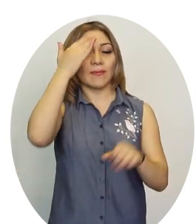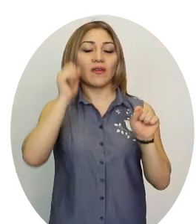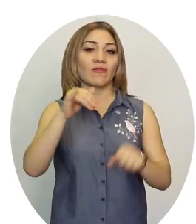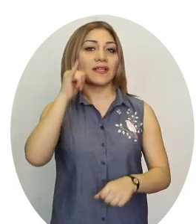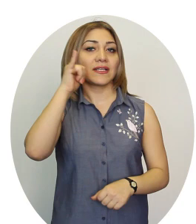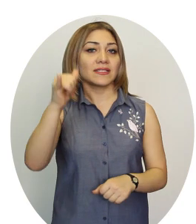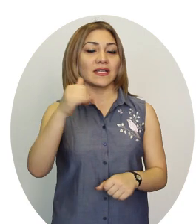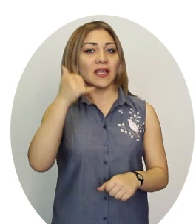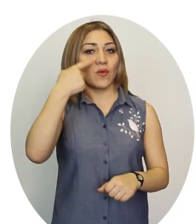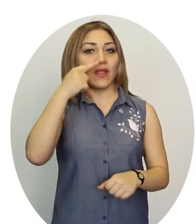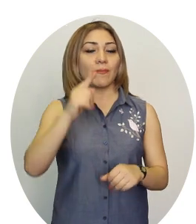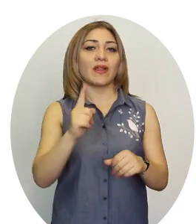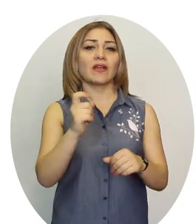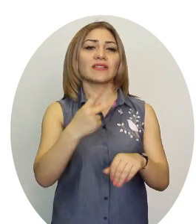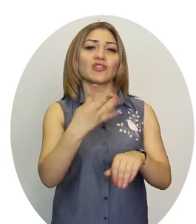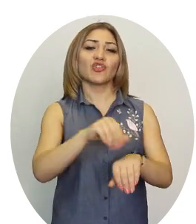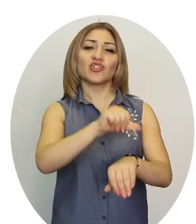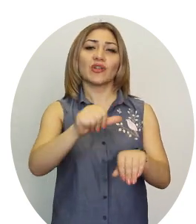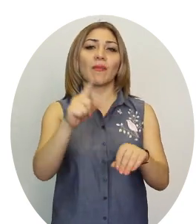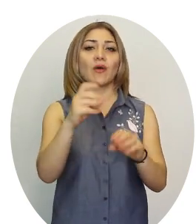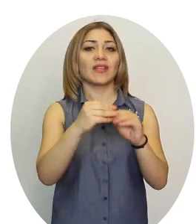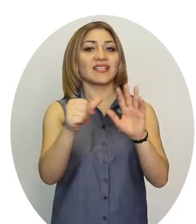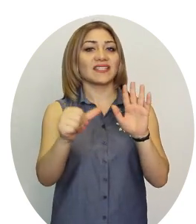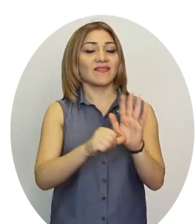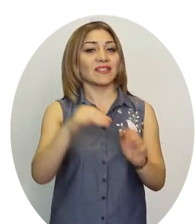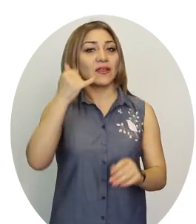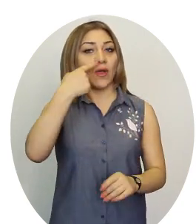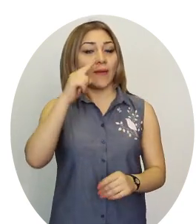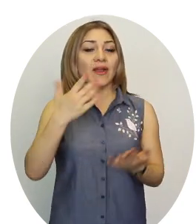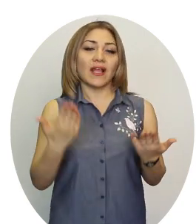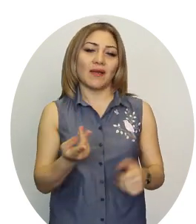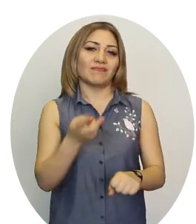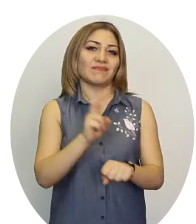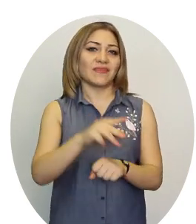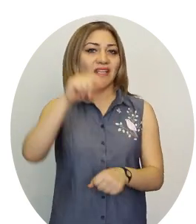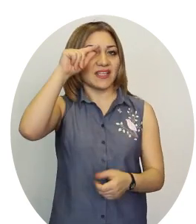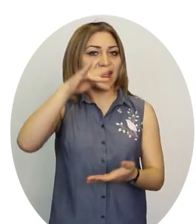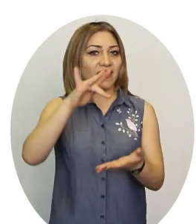եք զանգահարել Թեժ գծի շուրջ օրյա 116 հեռախոսահամարով